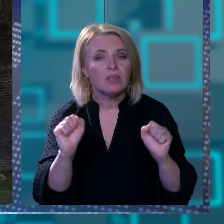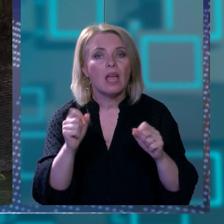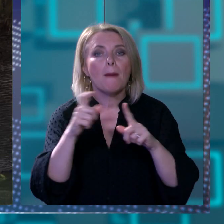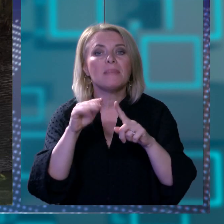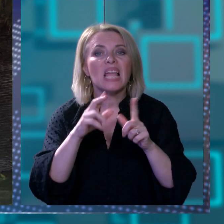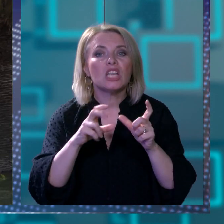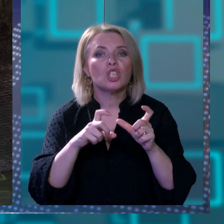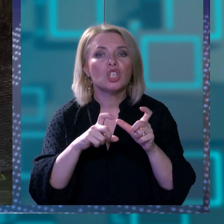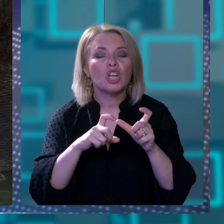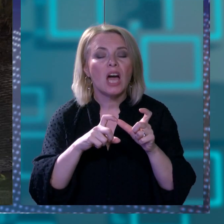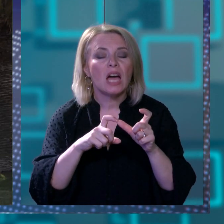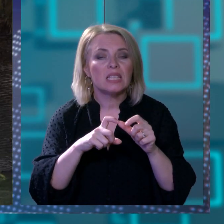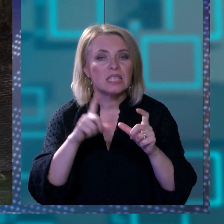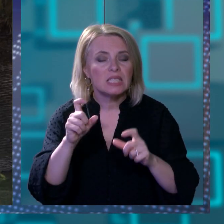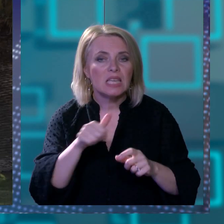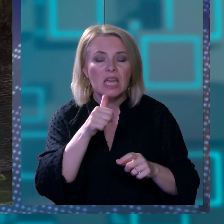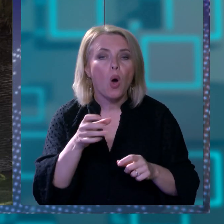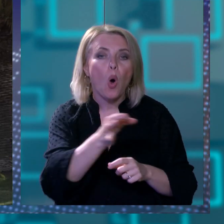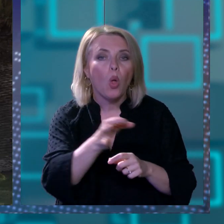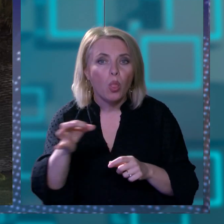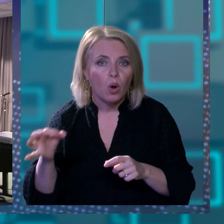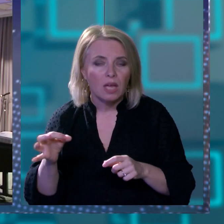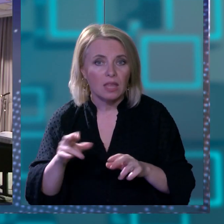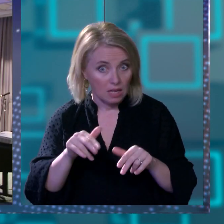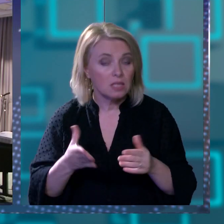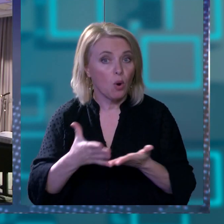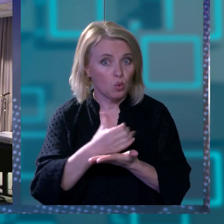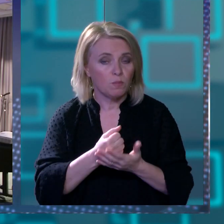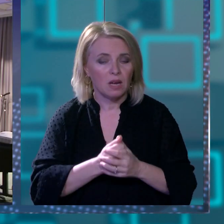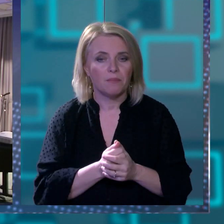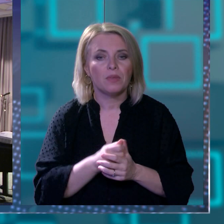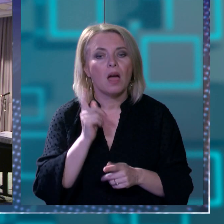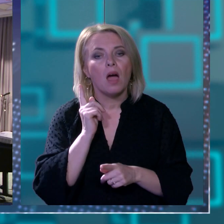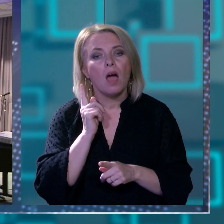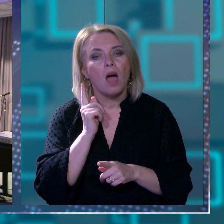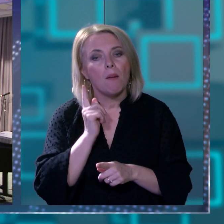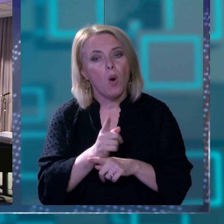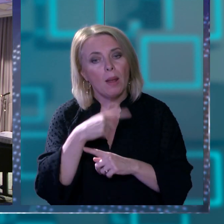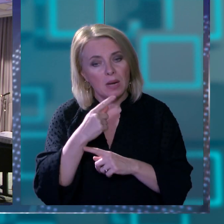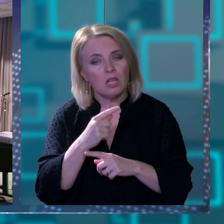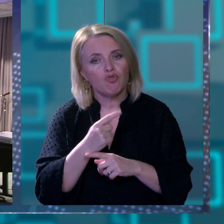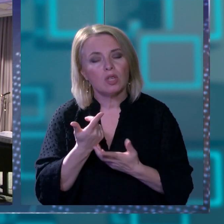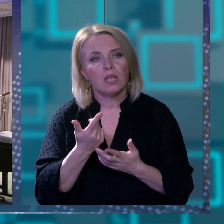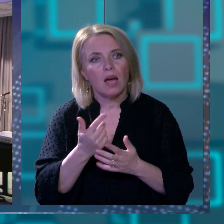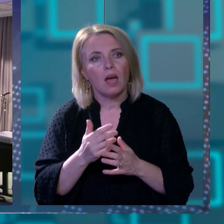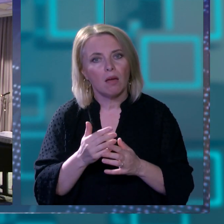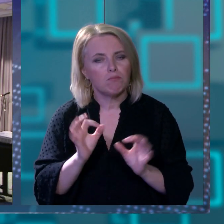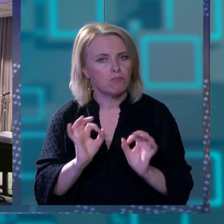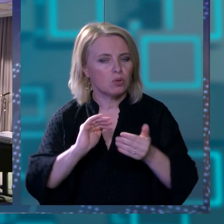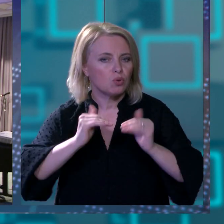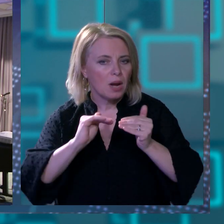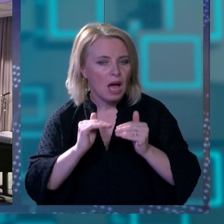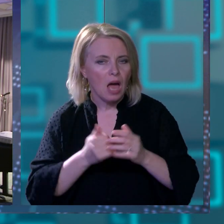naše otoke. Mislite li da ste u ovoj godini to uspjeli? Pa moram reći da je vrlo primjetna suradnja u odnosu kakva